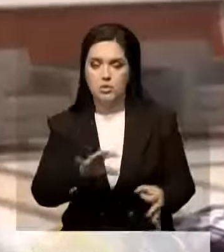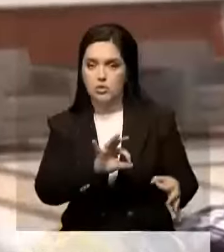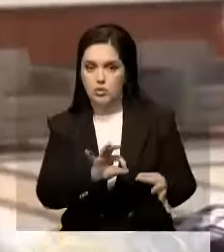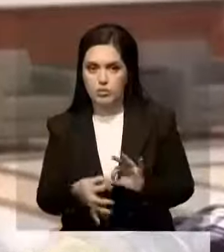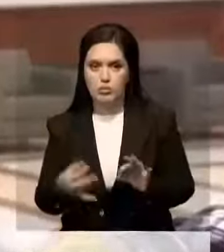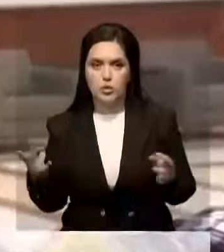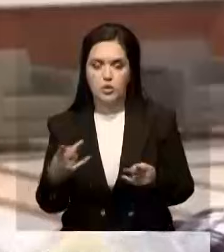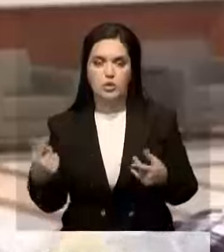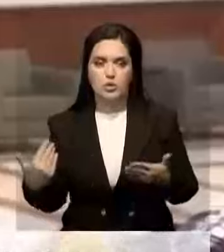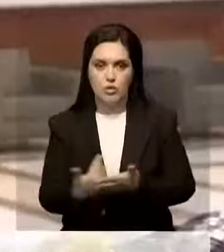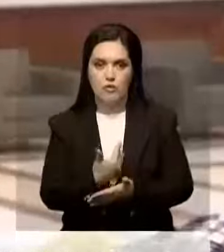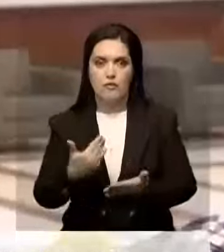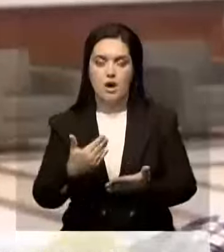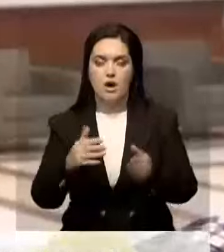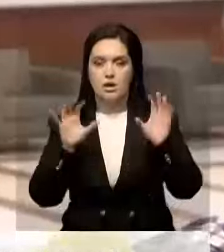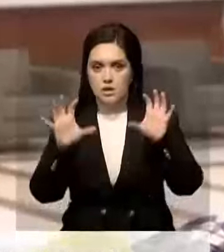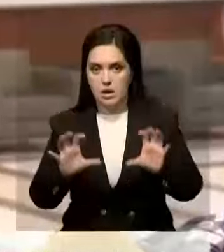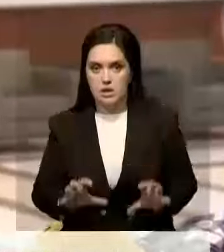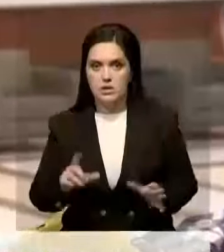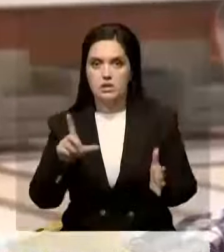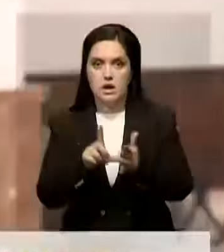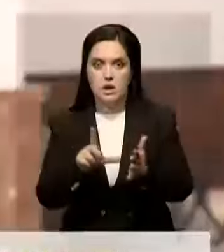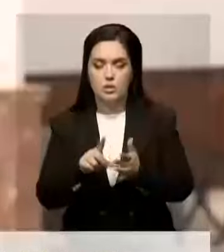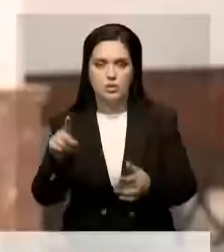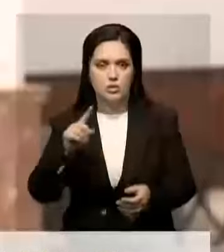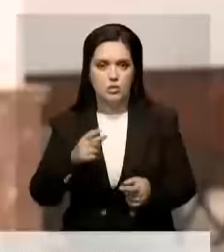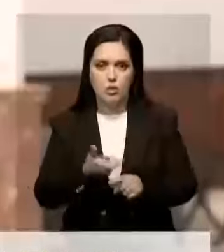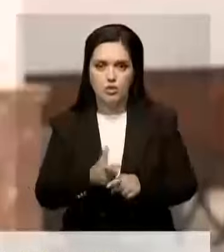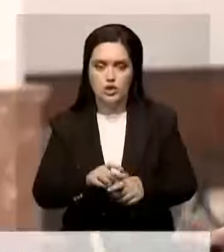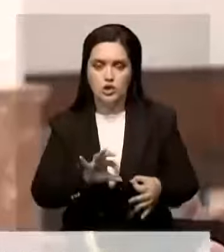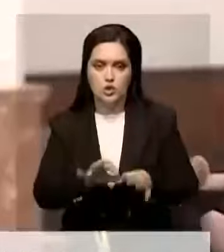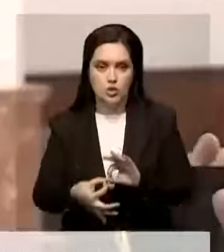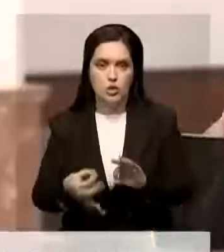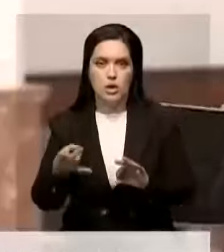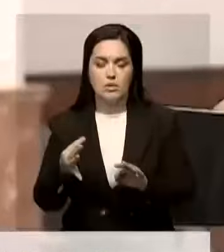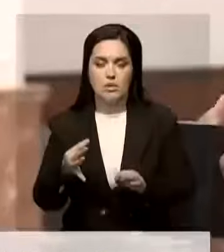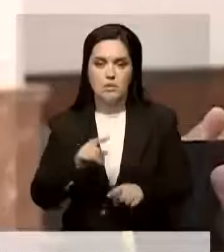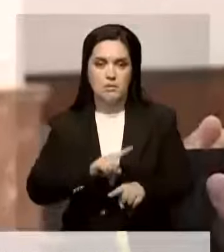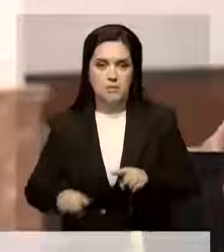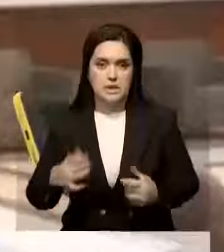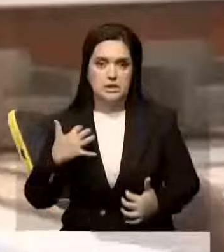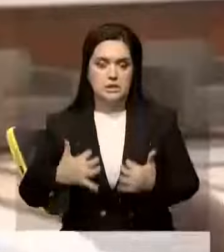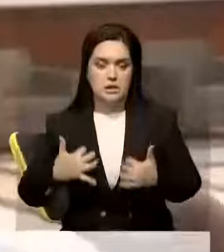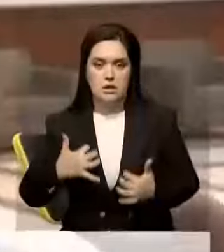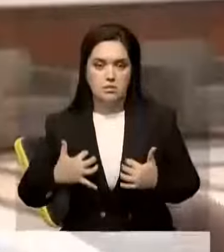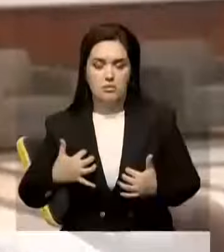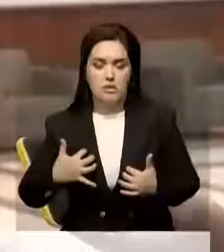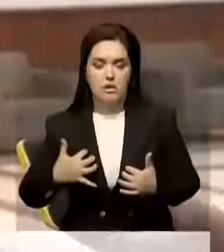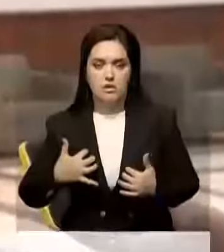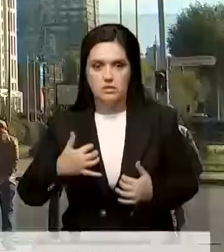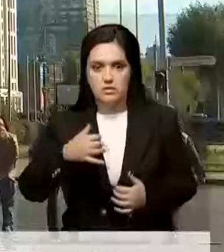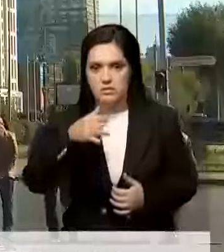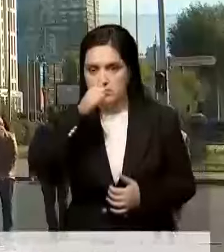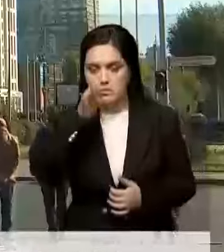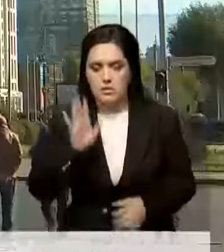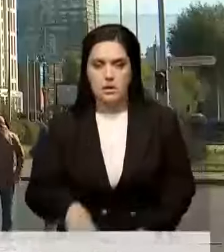присмотреть новый налоговый кодекс. Но поскольку это очень сложный документ, то принимать, торопить его действия не